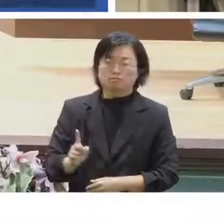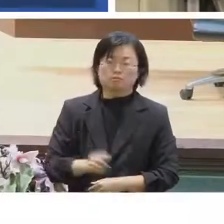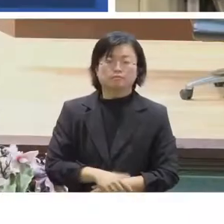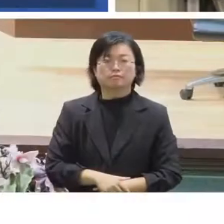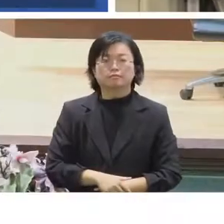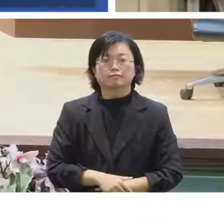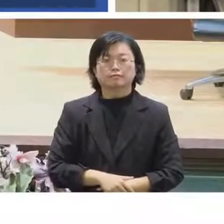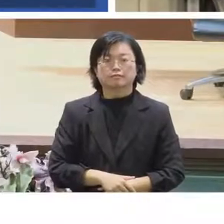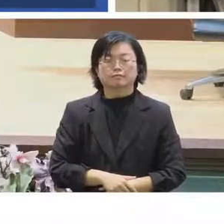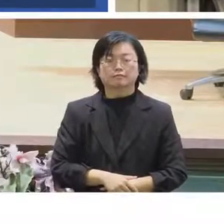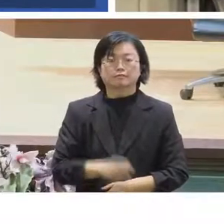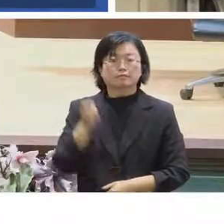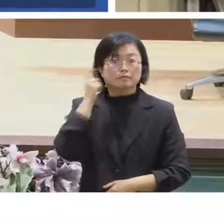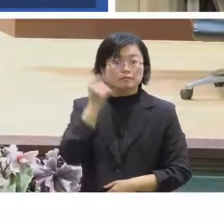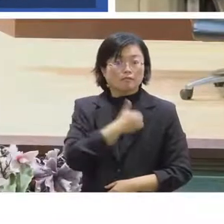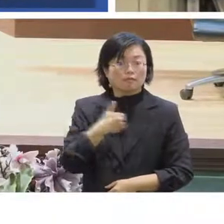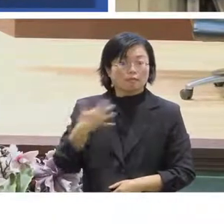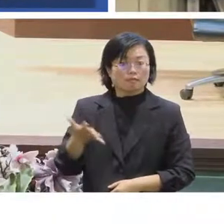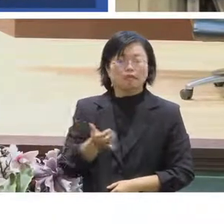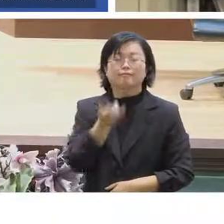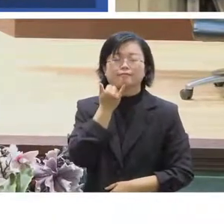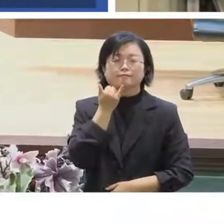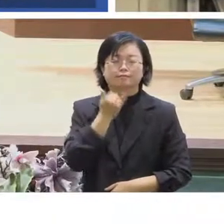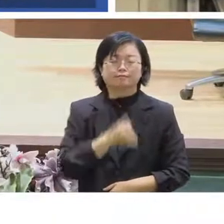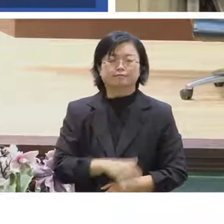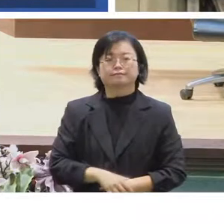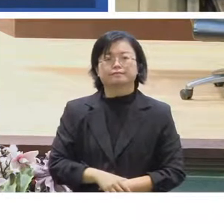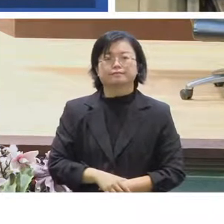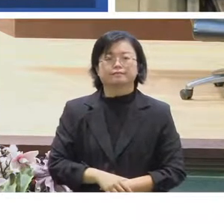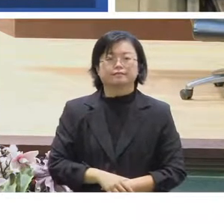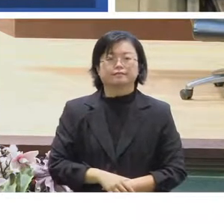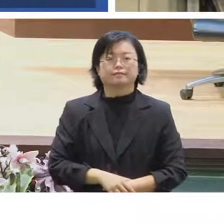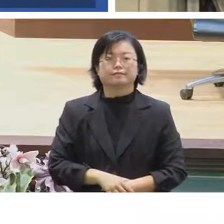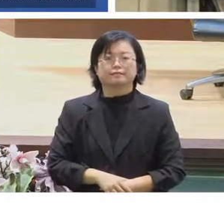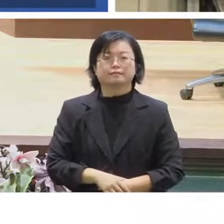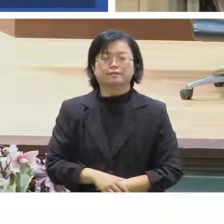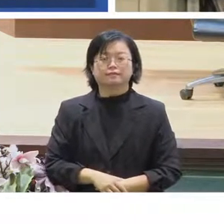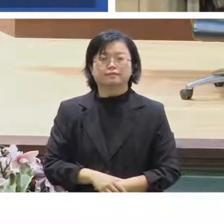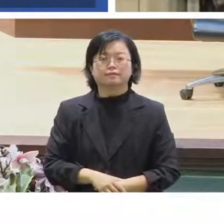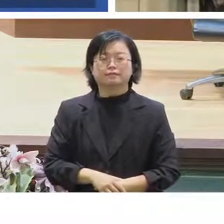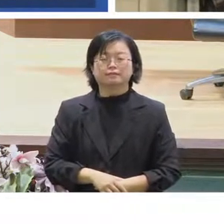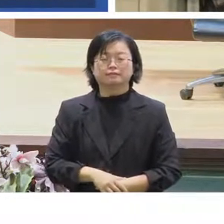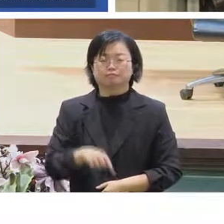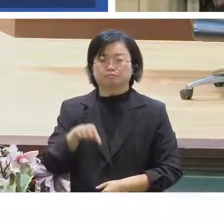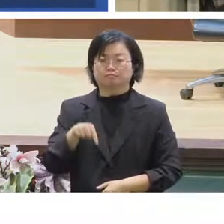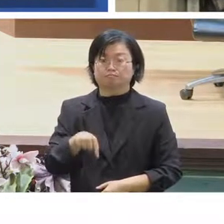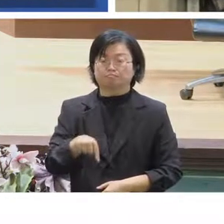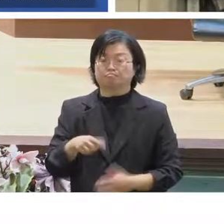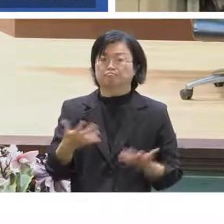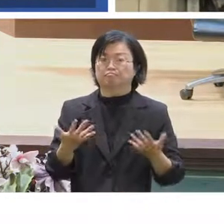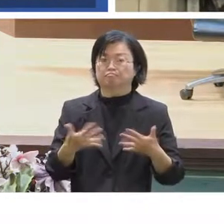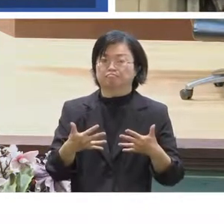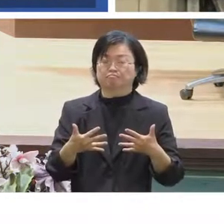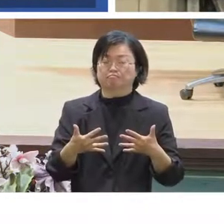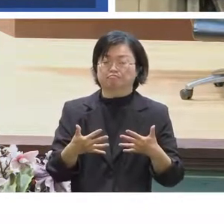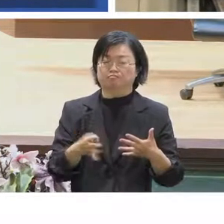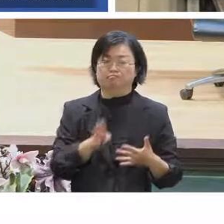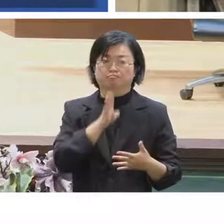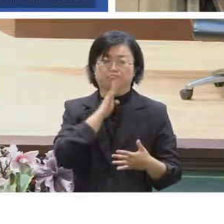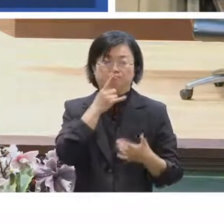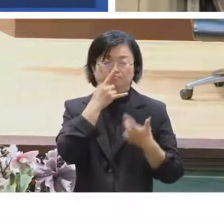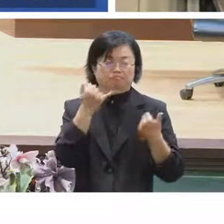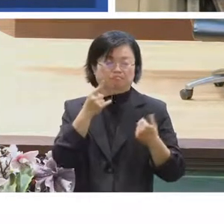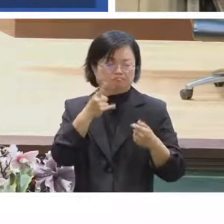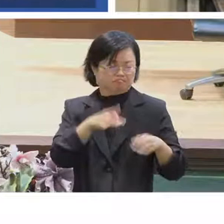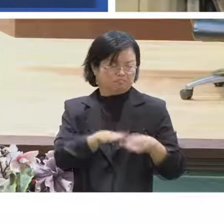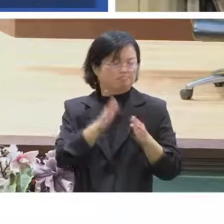能听见吗？ 可以听见。 OK， 好，谢谢。对，这个问题其实也是我们一开始要